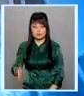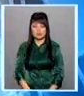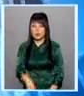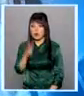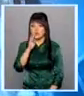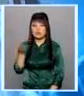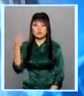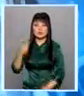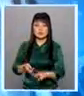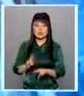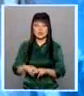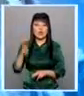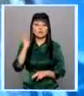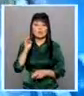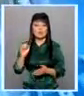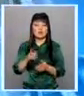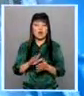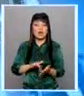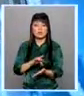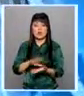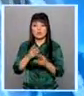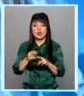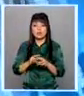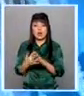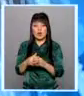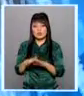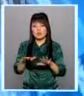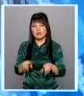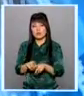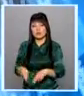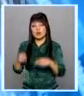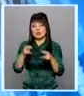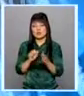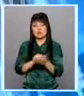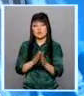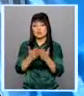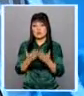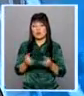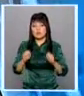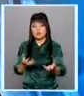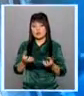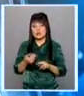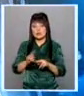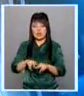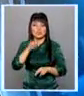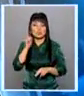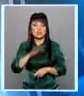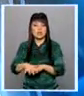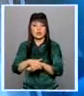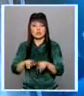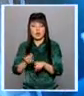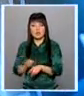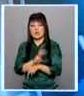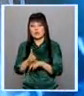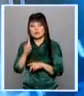Осыдан 3 жыл бұрын басталған дипломмен ауылға бағдарламасы бойынша мыңдаған жас маман туған жерлеріне барып еңбек етіп жатыр. Жастарда қызметтік үймен қамтамасыз